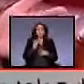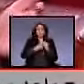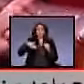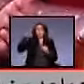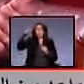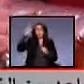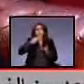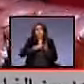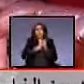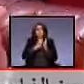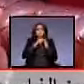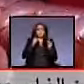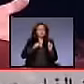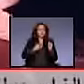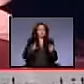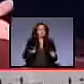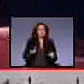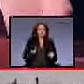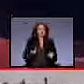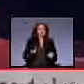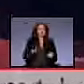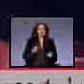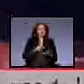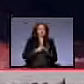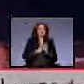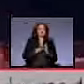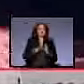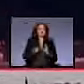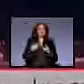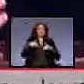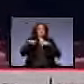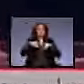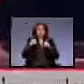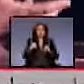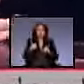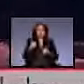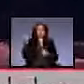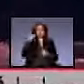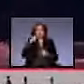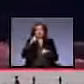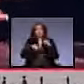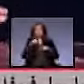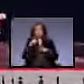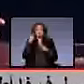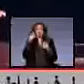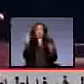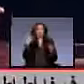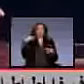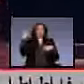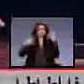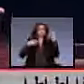ازاي، هيخش ايه دماغتهم، هنرجع تاني نمشي في الشوارع حلوين زي زمان ونحضن في بعض ونسمع احلى اغاني في